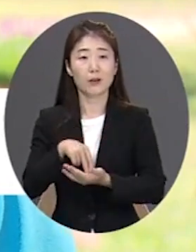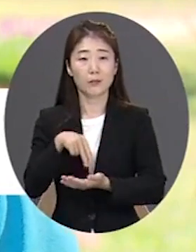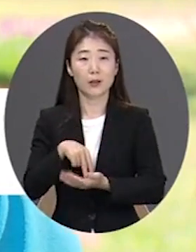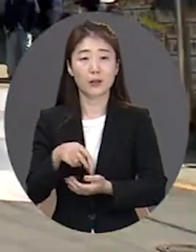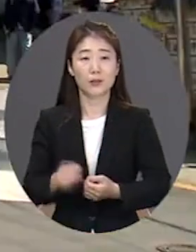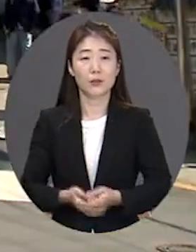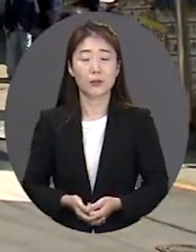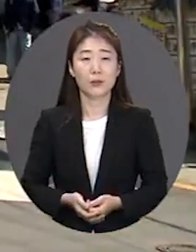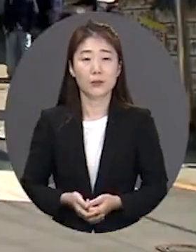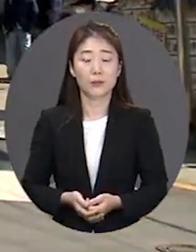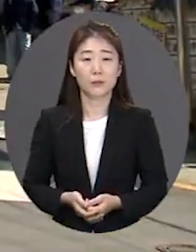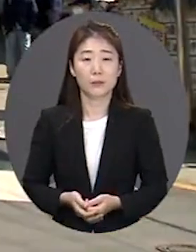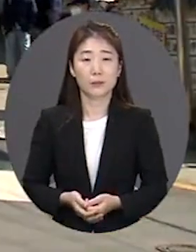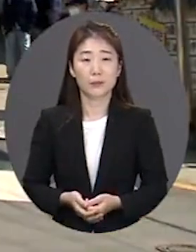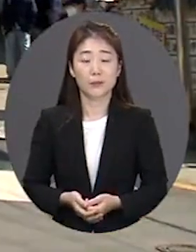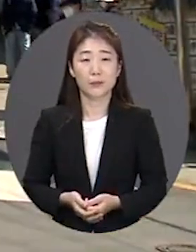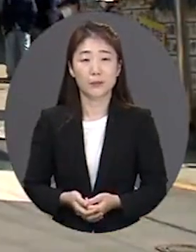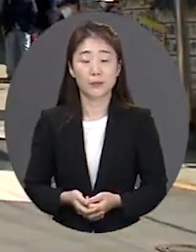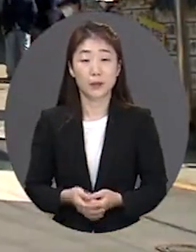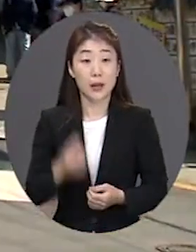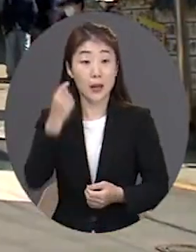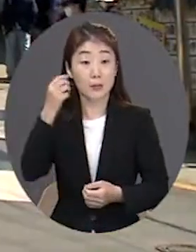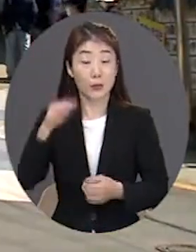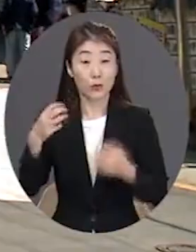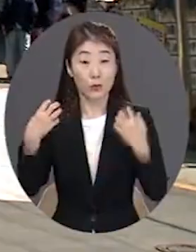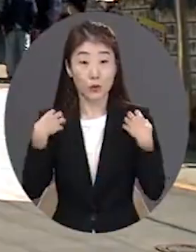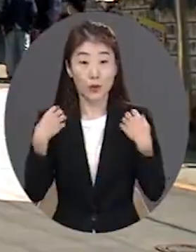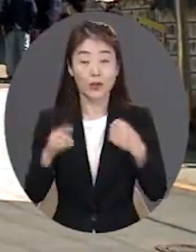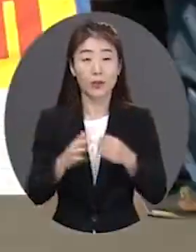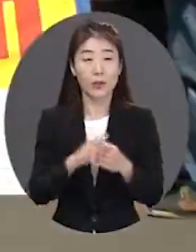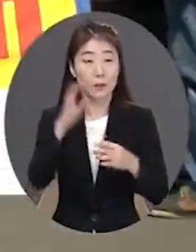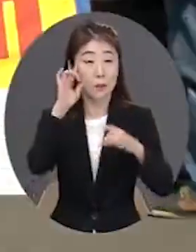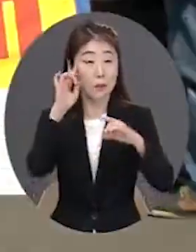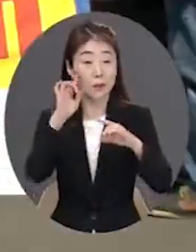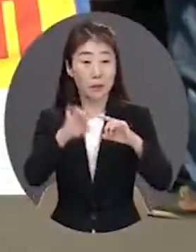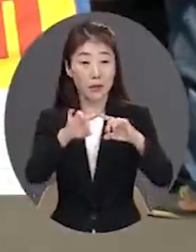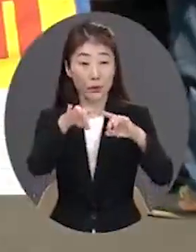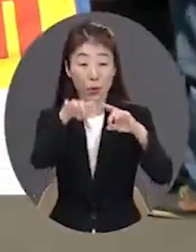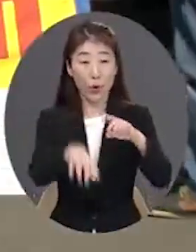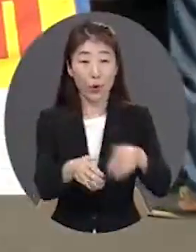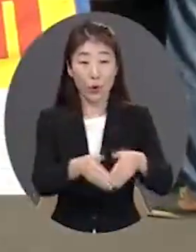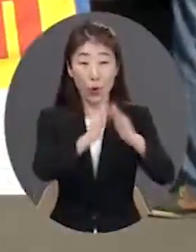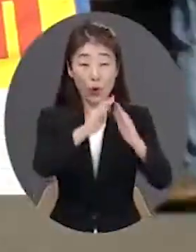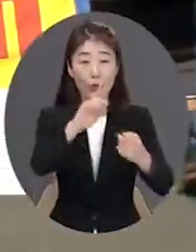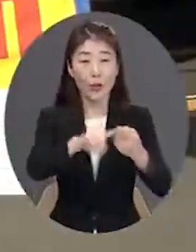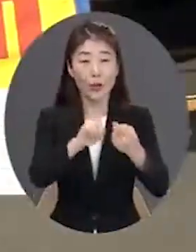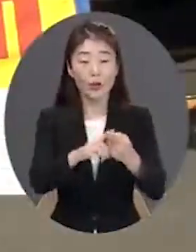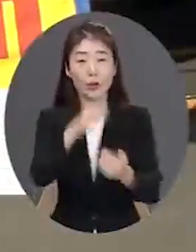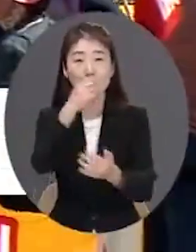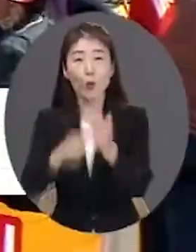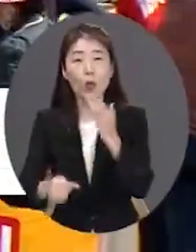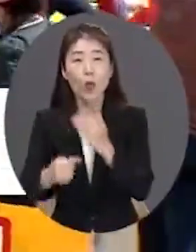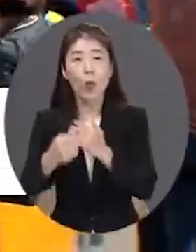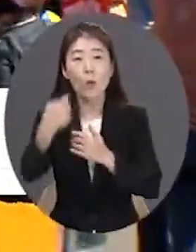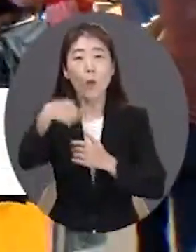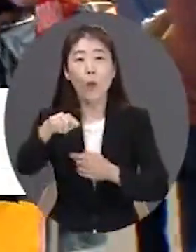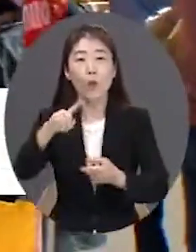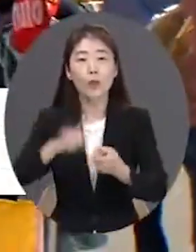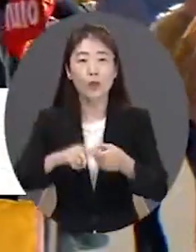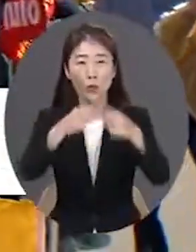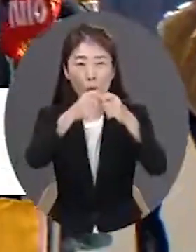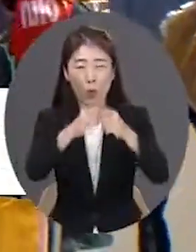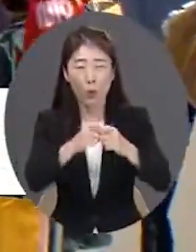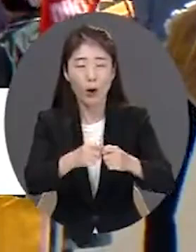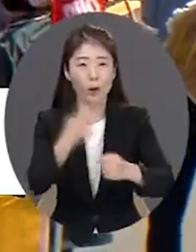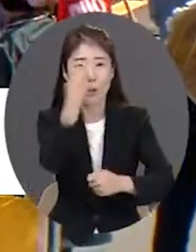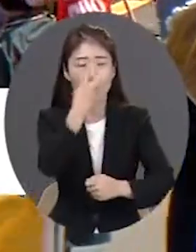생각합니다. 하지만 합천군이 발전단지 건설로 무엇을 잃게 되는지 정확히 따져본 적조차 없다며